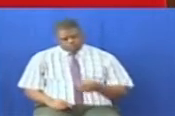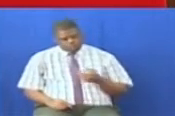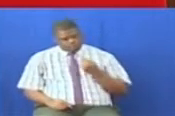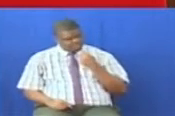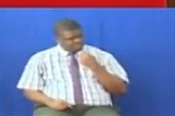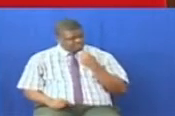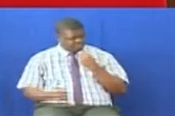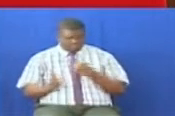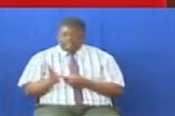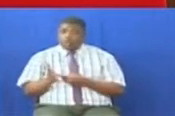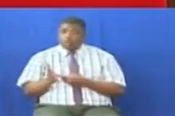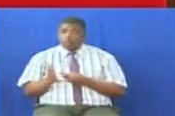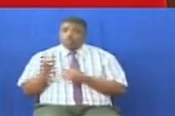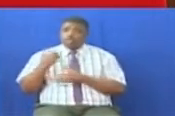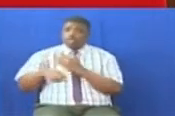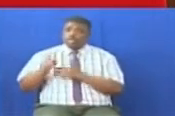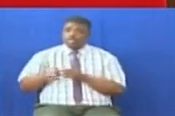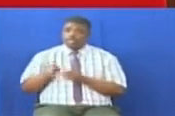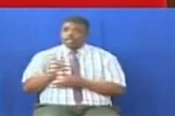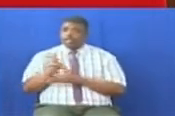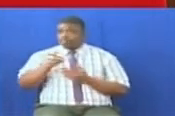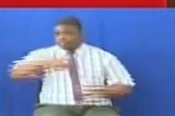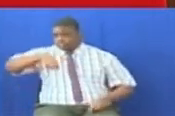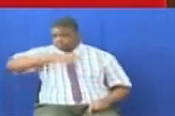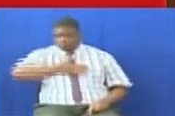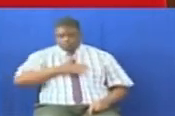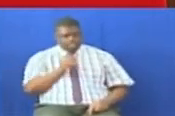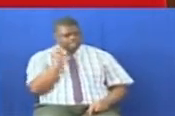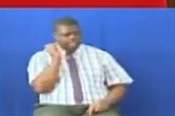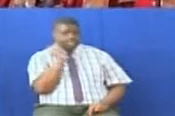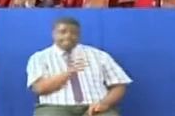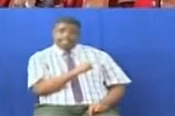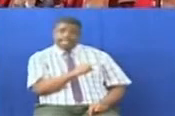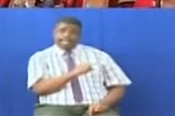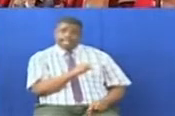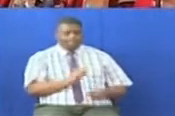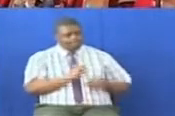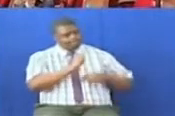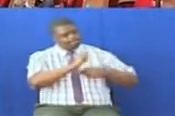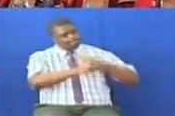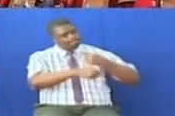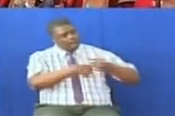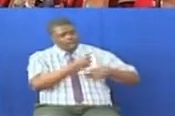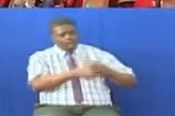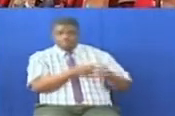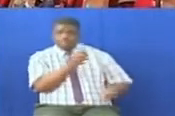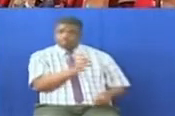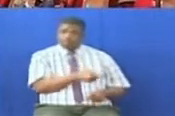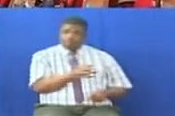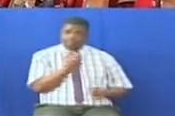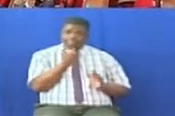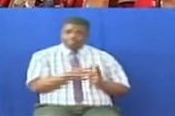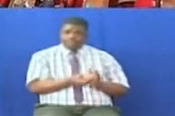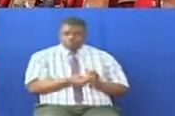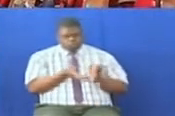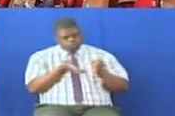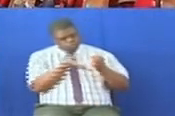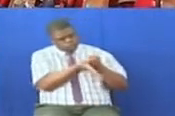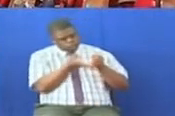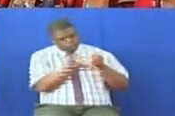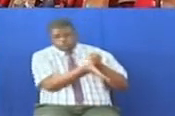tu mfano katika halmashauri yetu ya Iringa, iko miradi, baadhi ya miradi, kwa mfano mradi wa machinjio ulianza